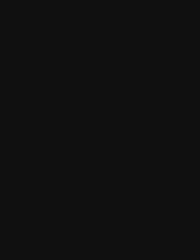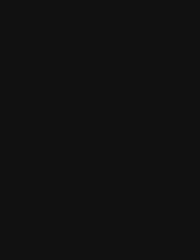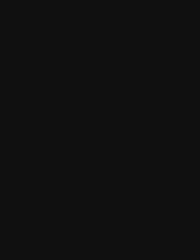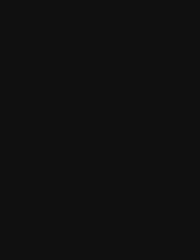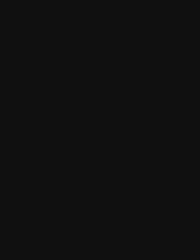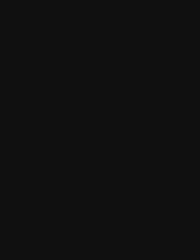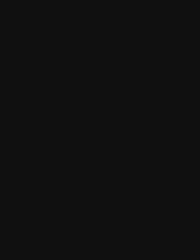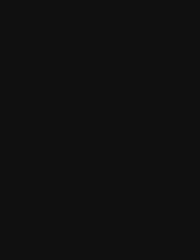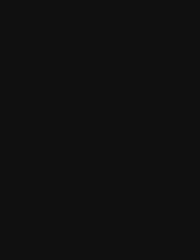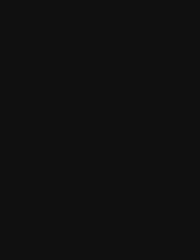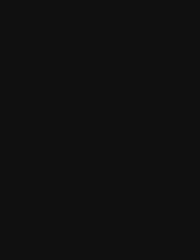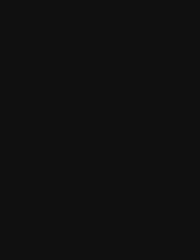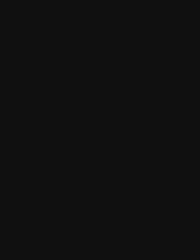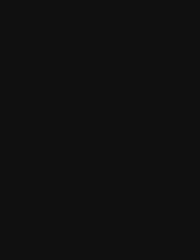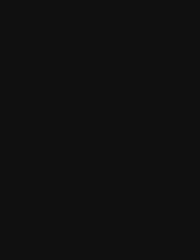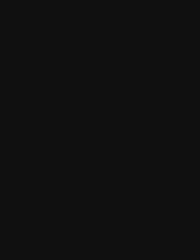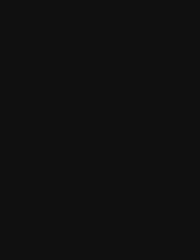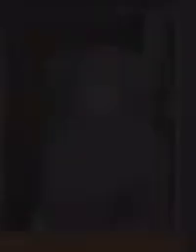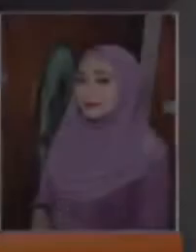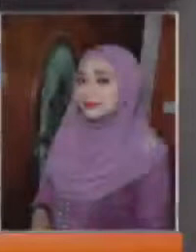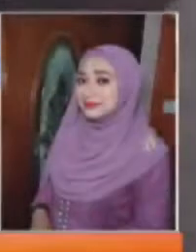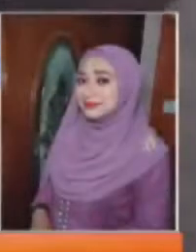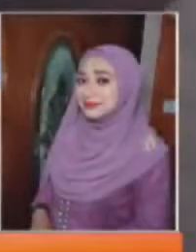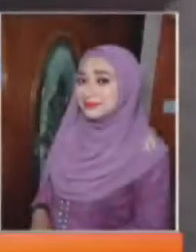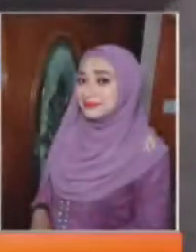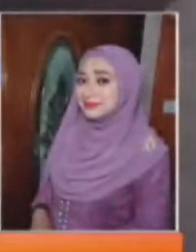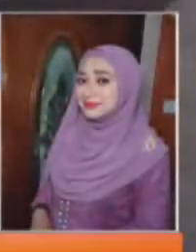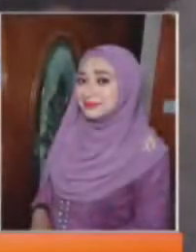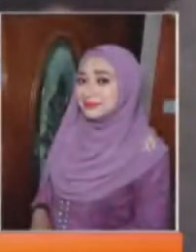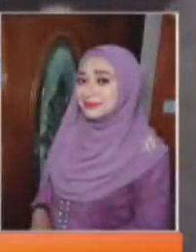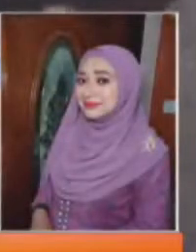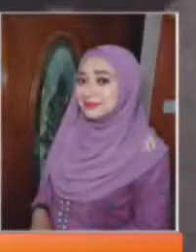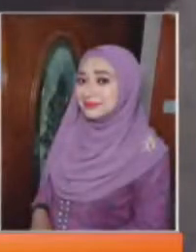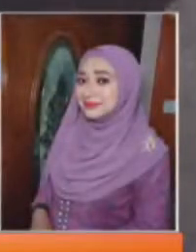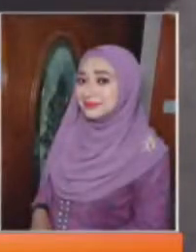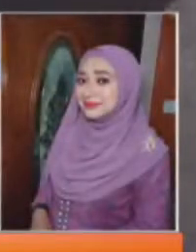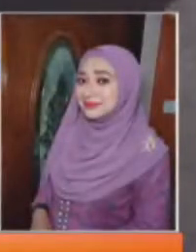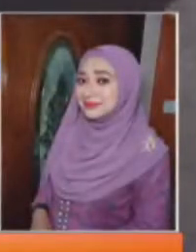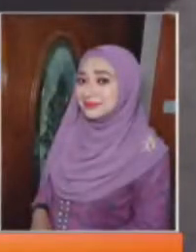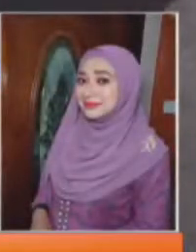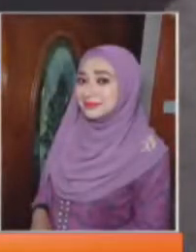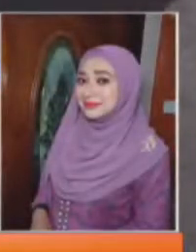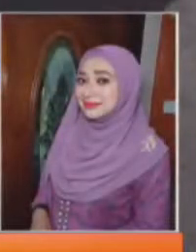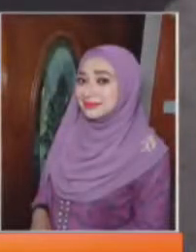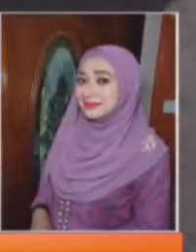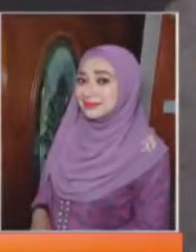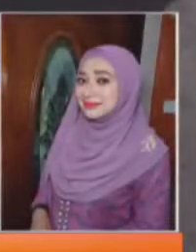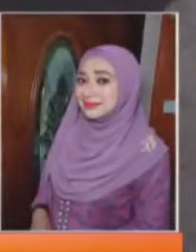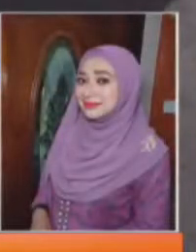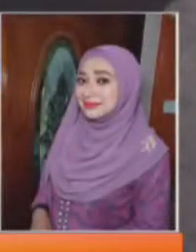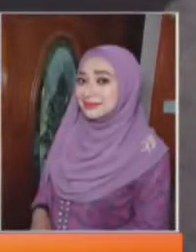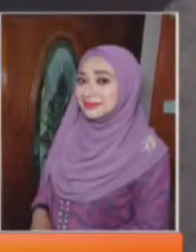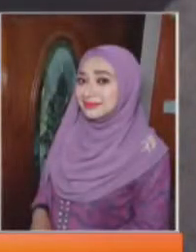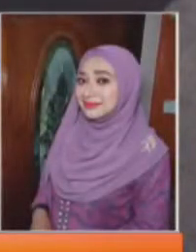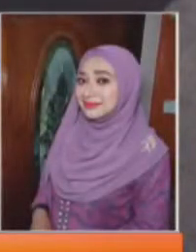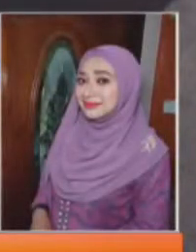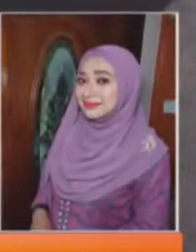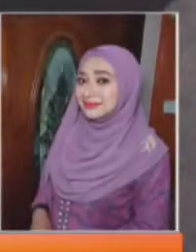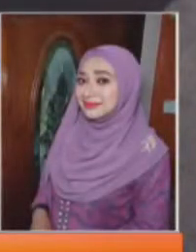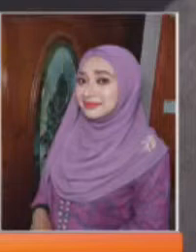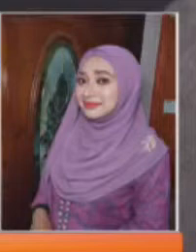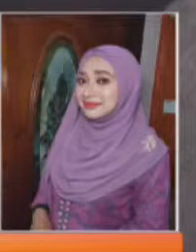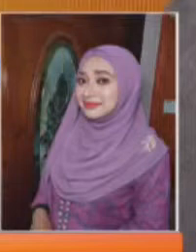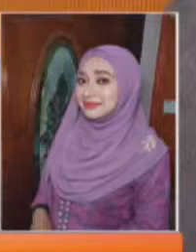menjana ataupun mengamalkan kesihatan mental yang baik, jadi kita akan sentiasa macam, orang diabetes ni mesti kualiti hidup tak bagus. Jadi dia akan pergi